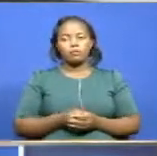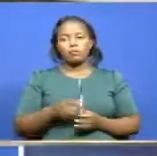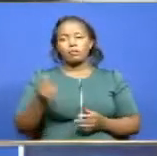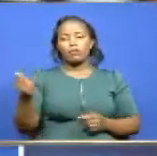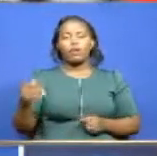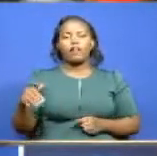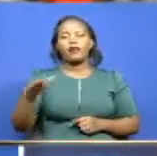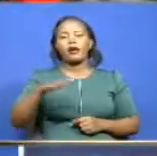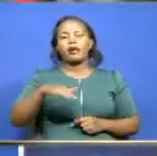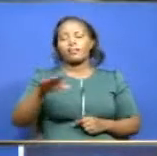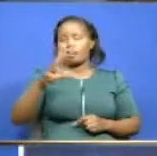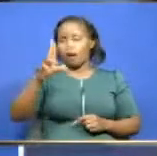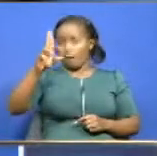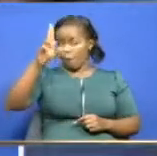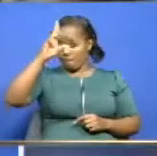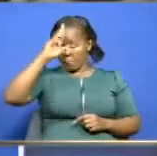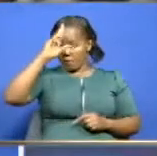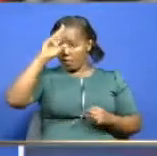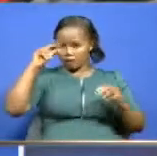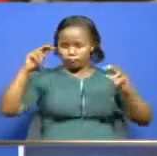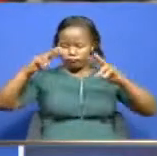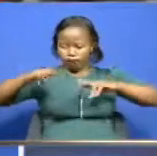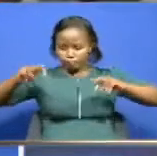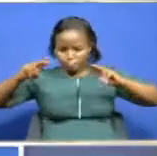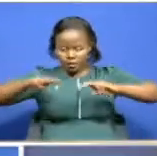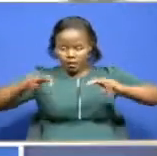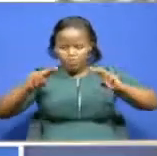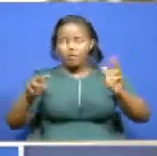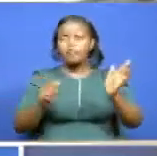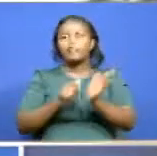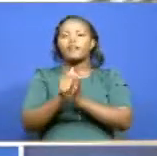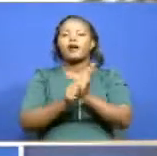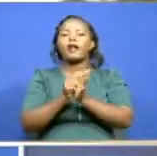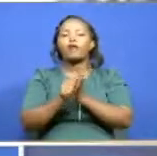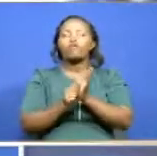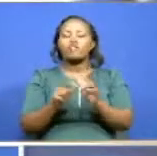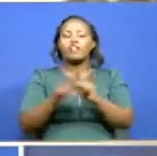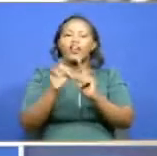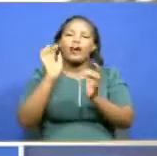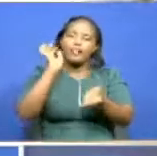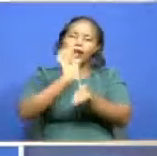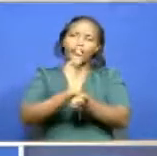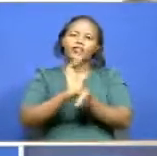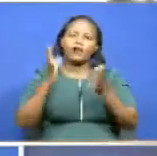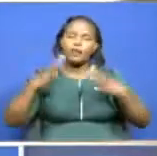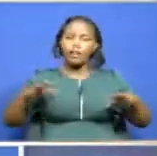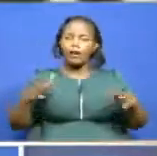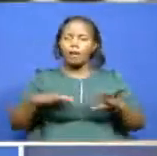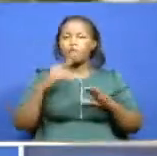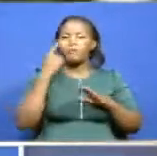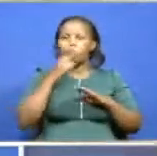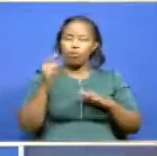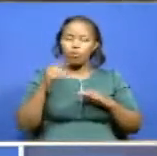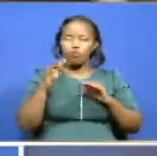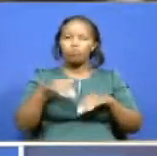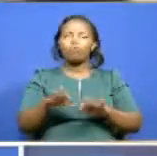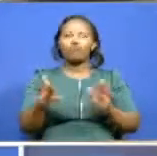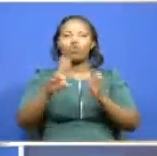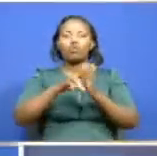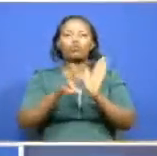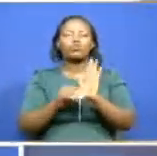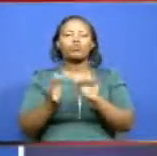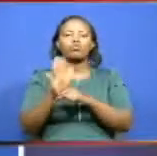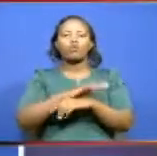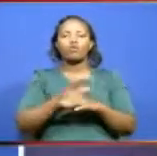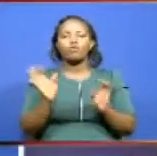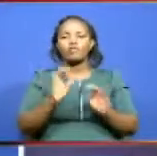Kwingineko, polisi waliandaa msako mjini Nanyuki na kuwakamata watu waliokuwa wakikiuka kanuni za COVID-19